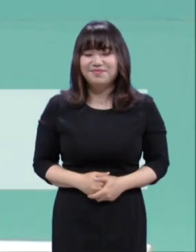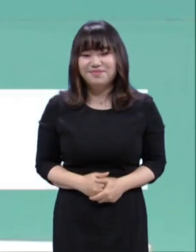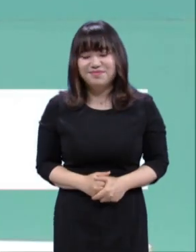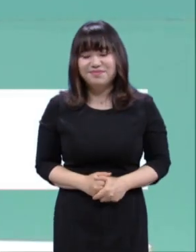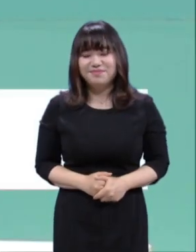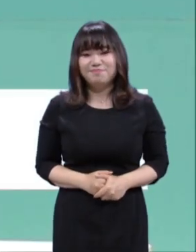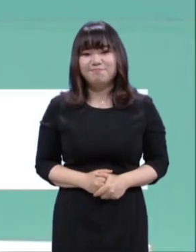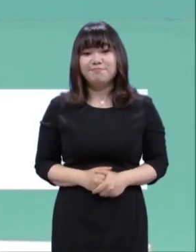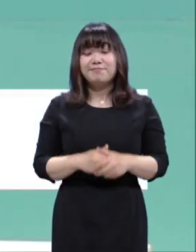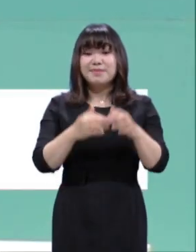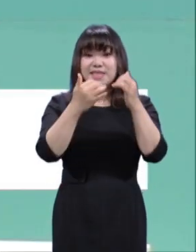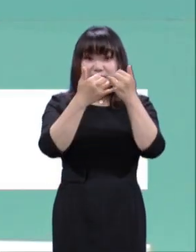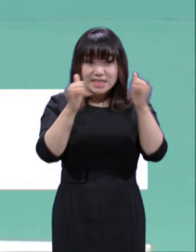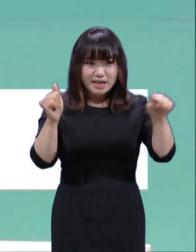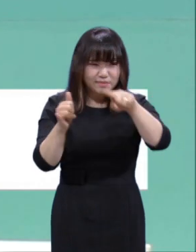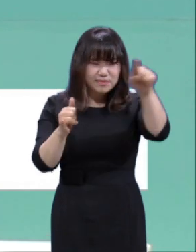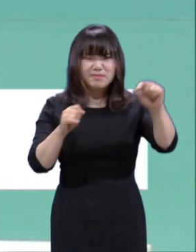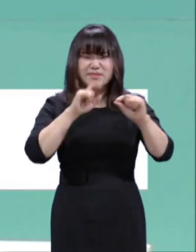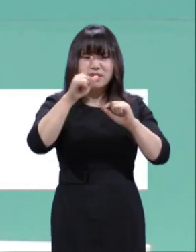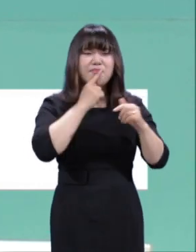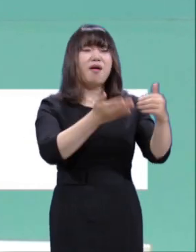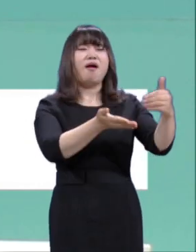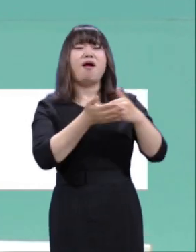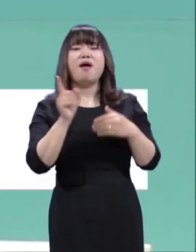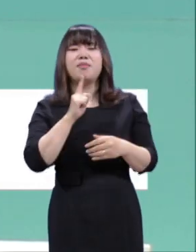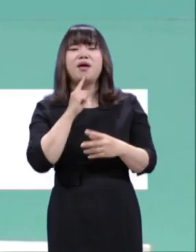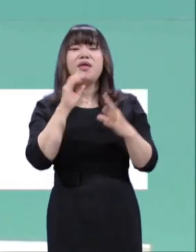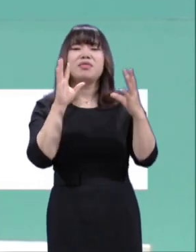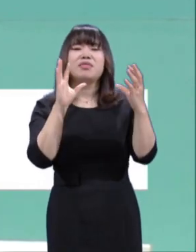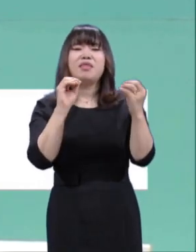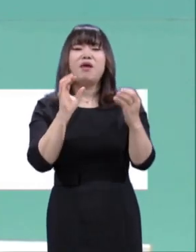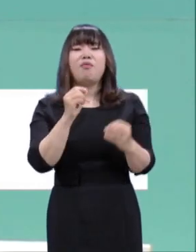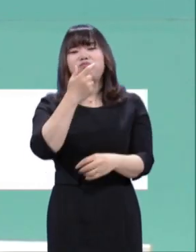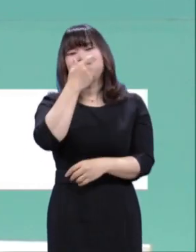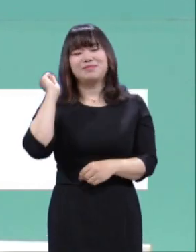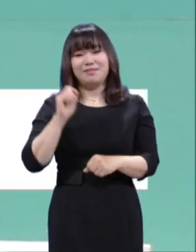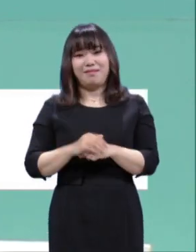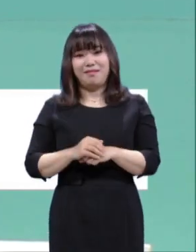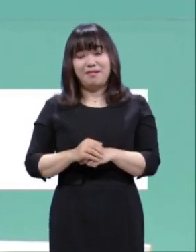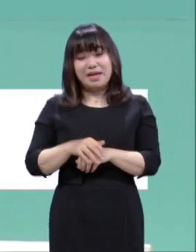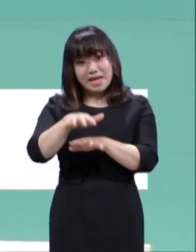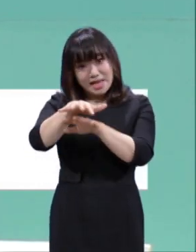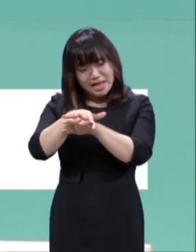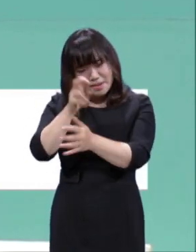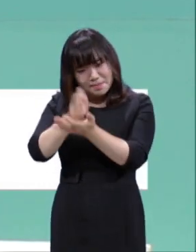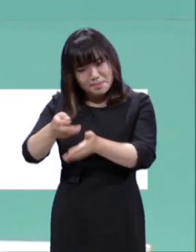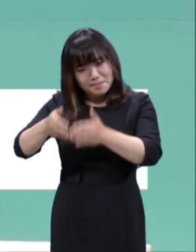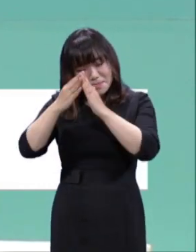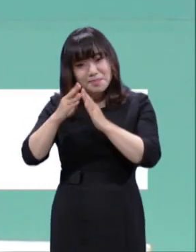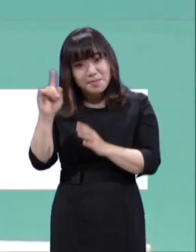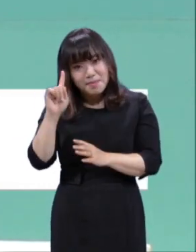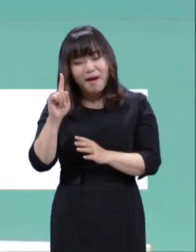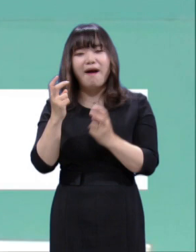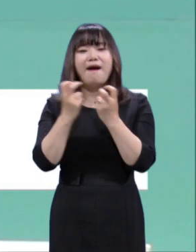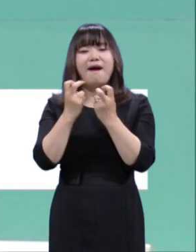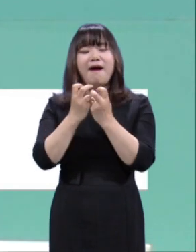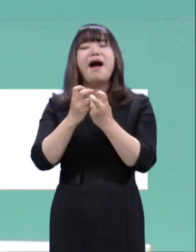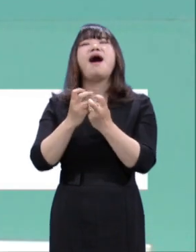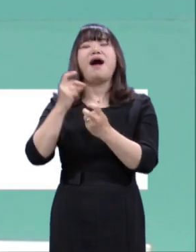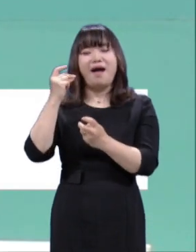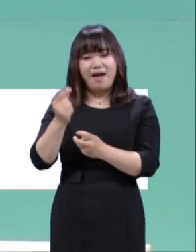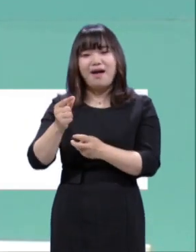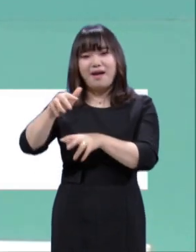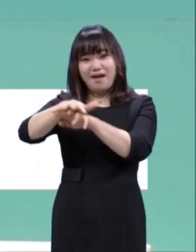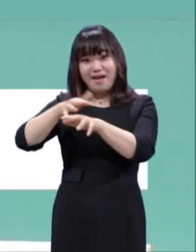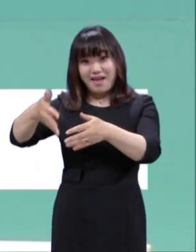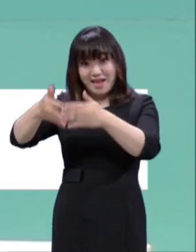많은 국민들이 지적하는 소통 부재를 제도적으로 해소하기 위한 노력을 강화하겠습니다.